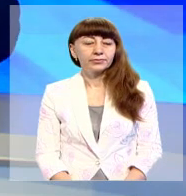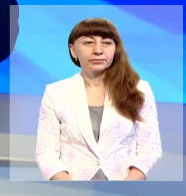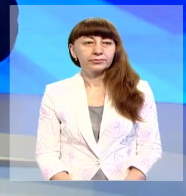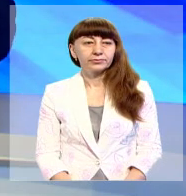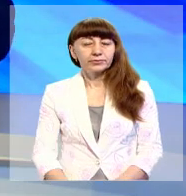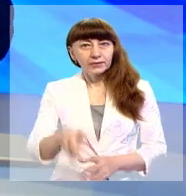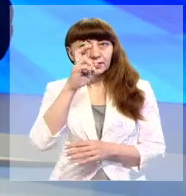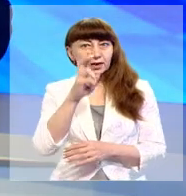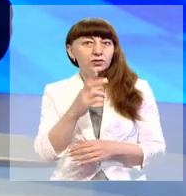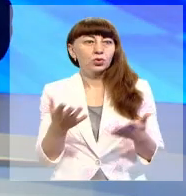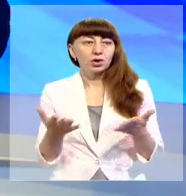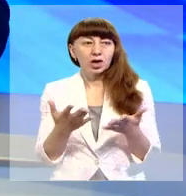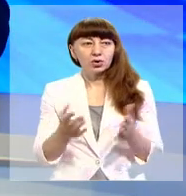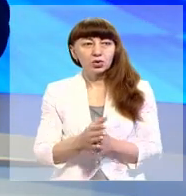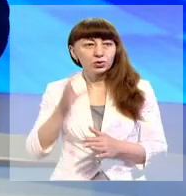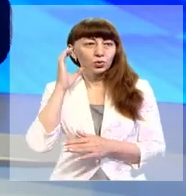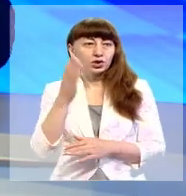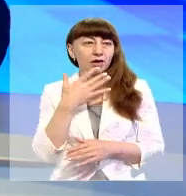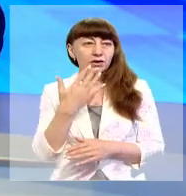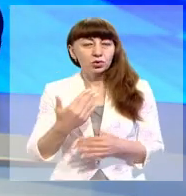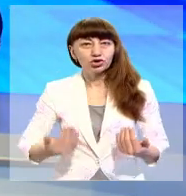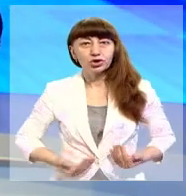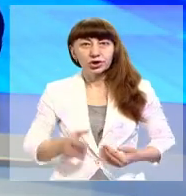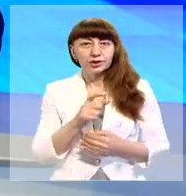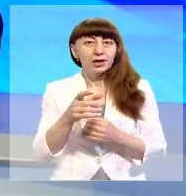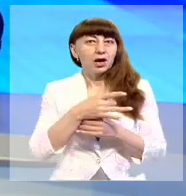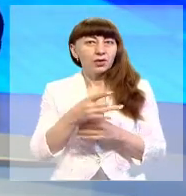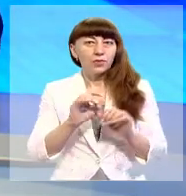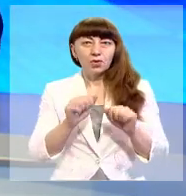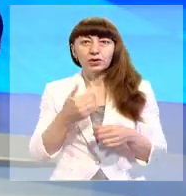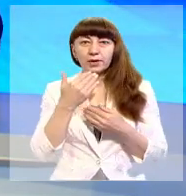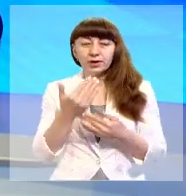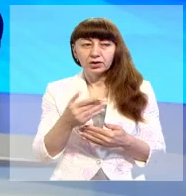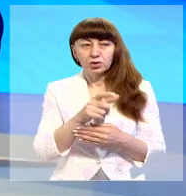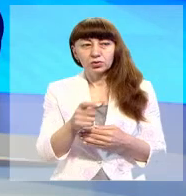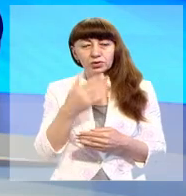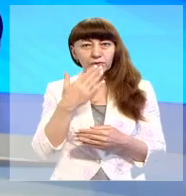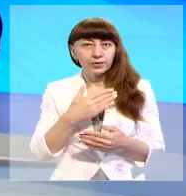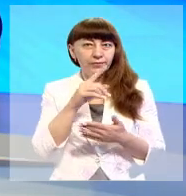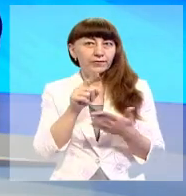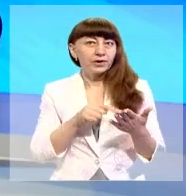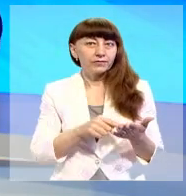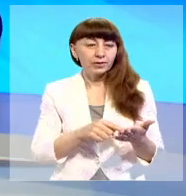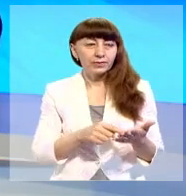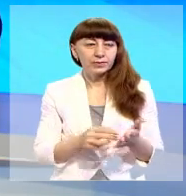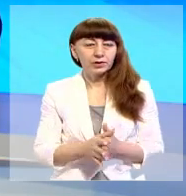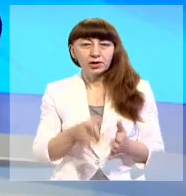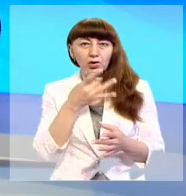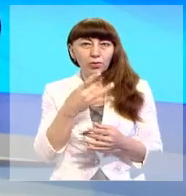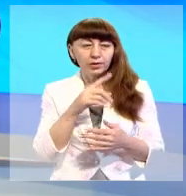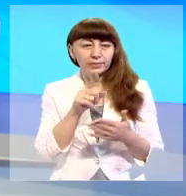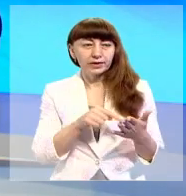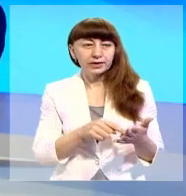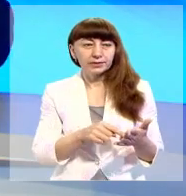Халық үніне құлақ асатын мемлекет. Қостанай ауданының тұрғындары кез келген мәселемен билікке жүгіне алады. Және күн тәртібіне қойылған мәселелер